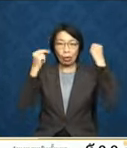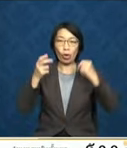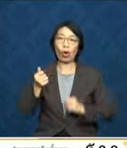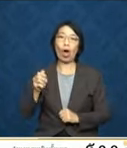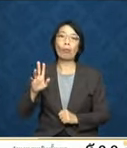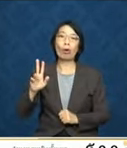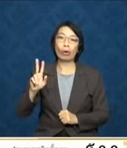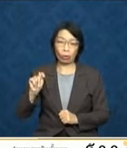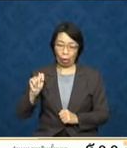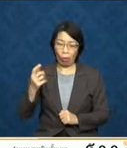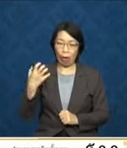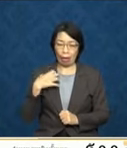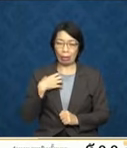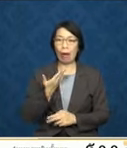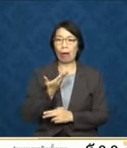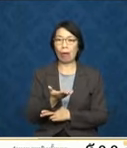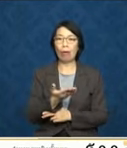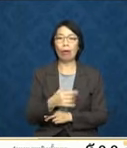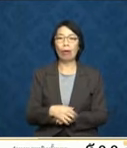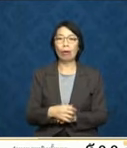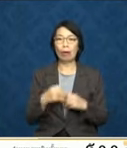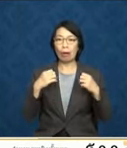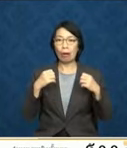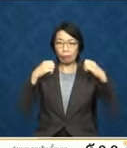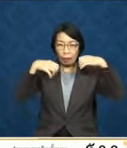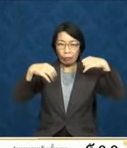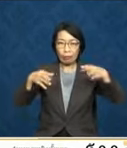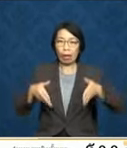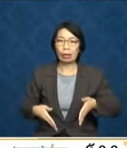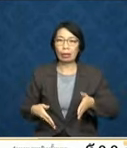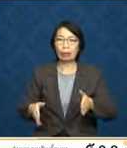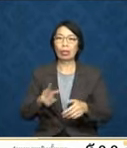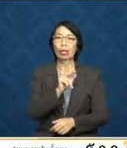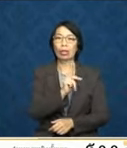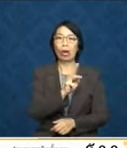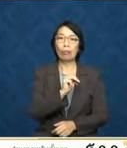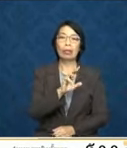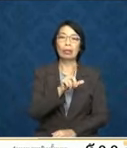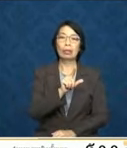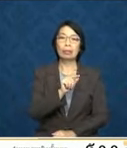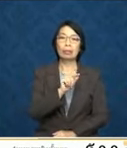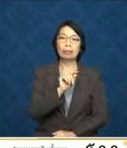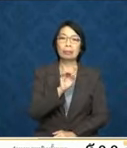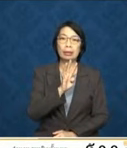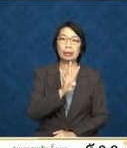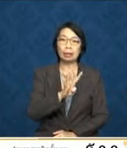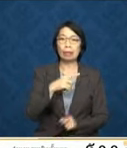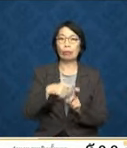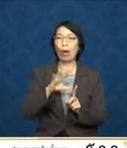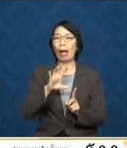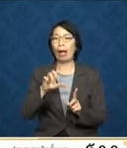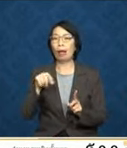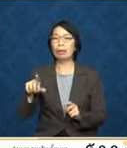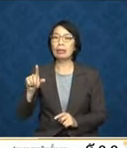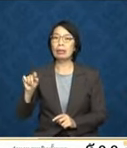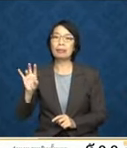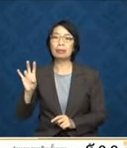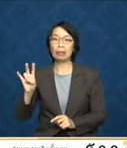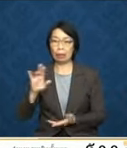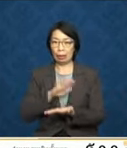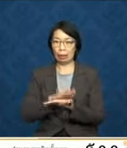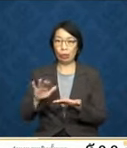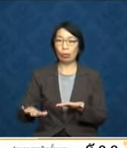ภาองค์การบริหารส่วนตำบลนนสมบูรณ์ต้องการไฟฟ้าส่องสว่างช่วงกม.ที่24บวก500ถึงกม.ที่27ถึงหน้าโรงเรียนบ้